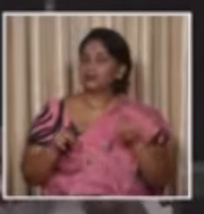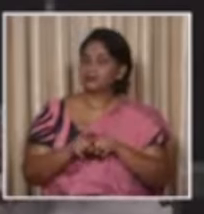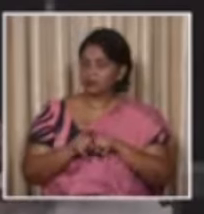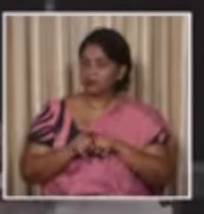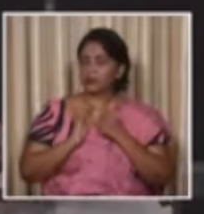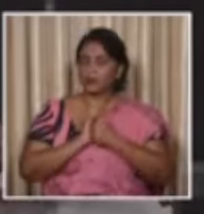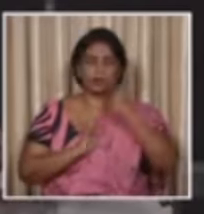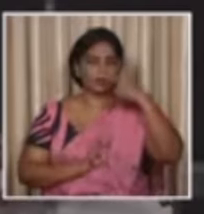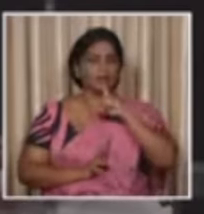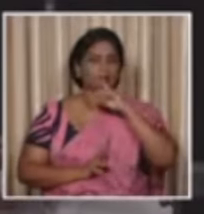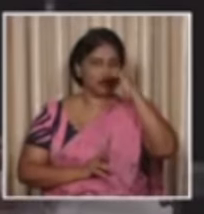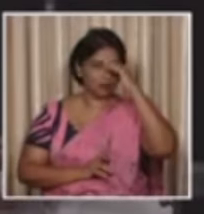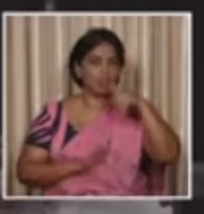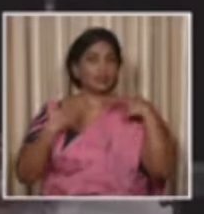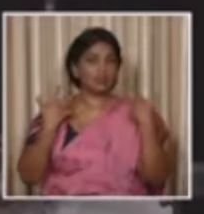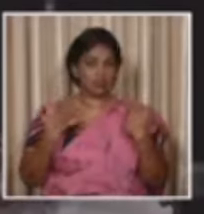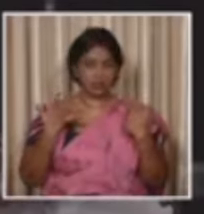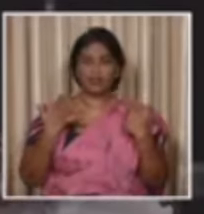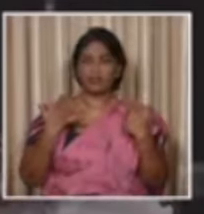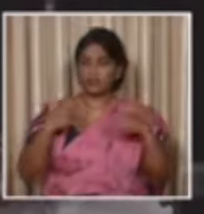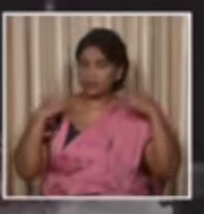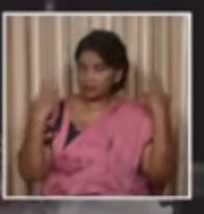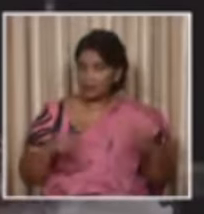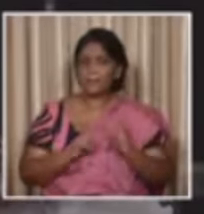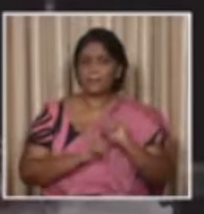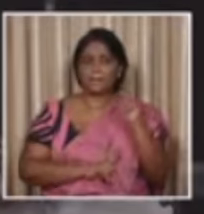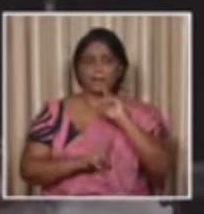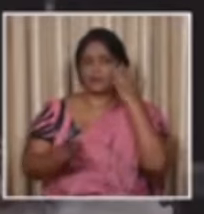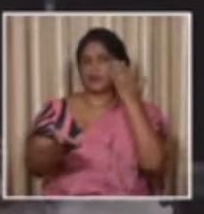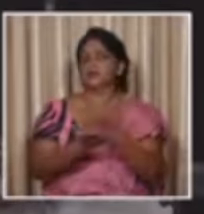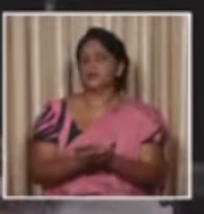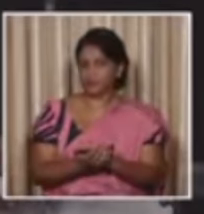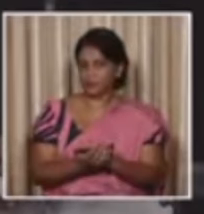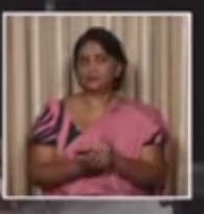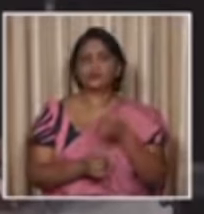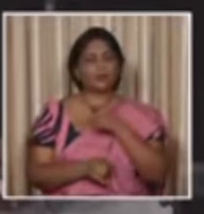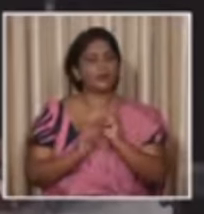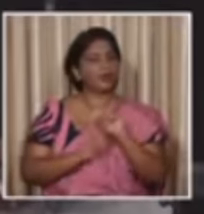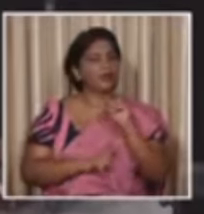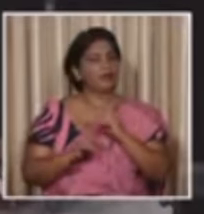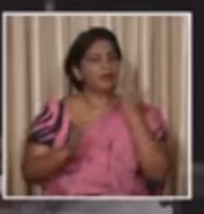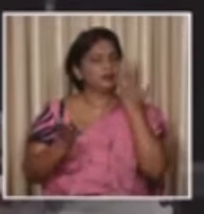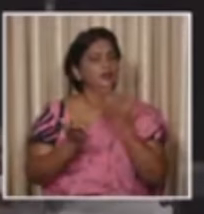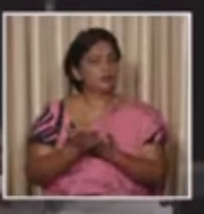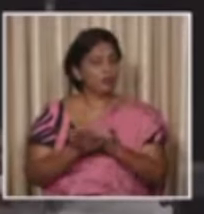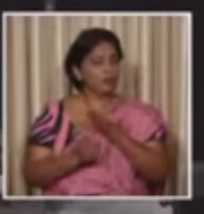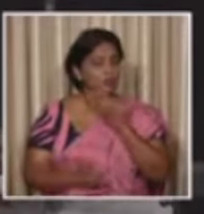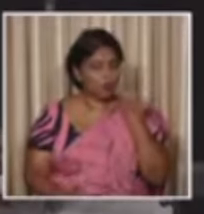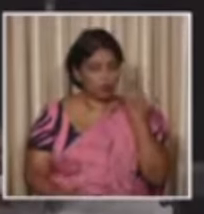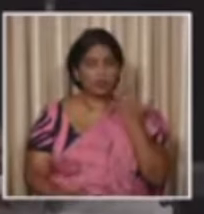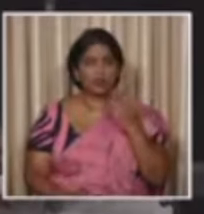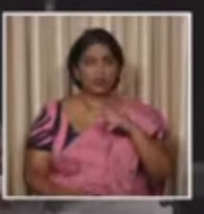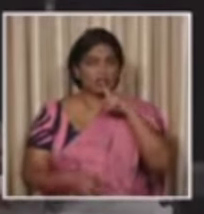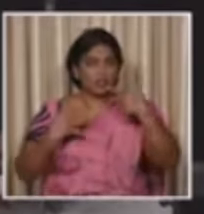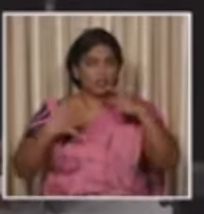ගරු නියෝජ්‍ය කතානායකතුමනි දවස් 7ක කාලයක් ගියාට පස්සේ තමයි පාර්ලිමේන්තුවට ඉදිරිපත් කරන්න පුළුවන්. එතකොට පාර්ලිමේන්තුවට ඉදිරිපත් කරන්න පුළුවන් දවස් දින